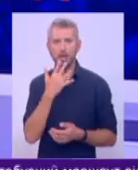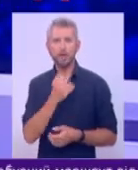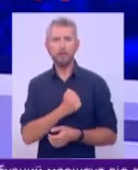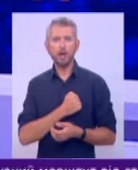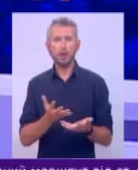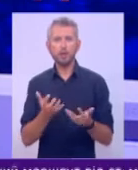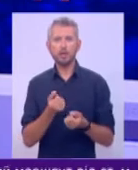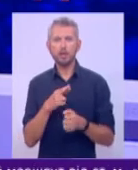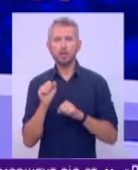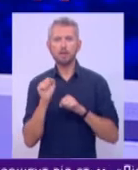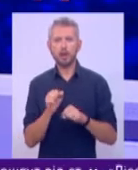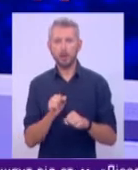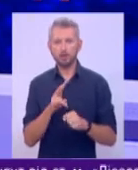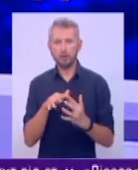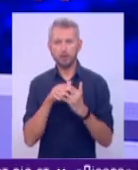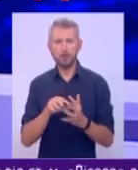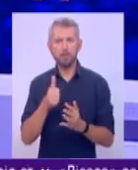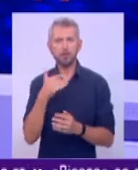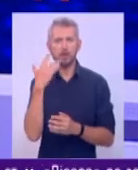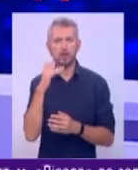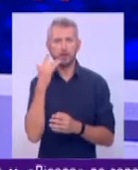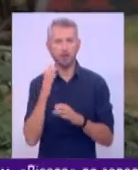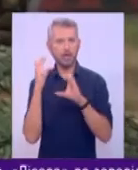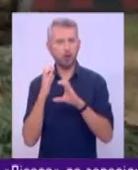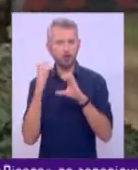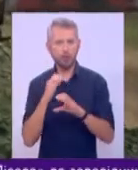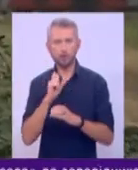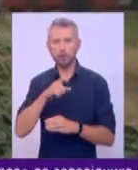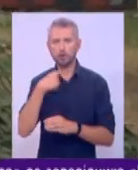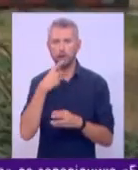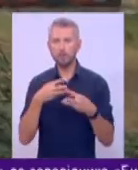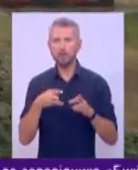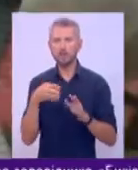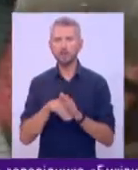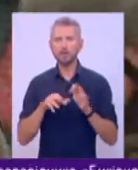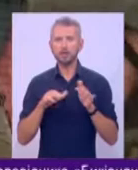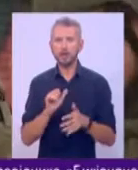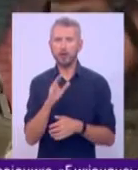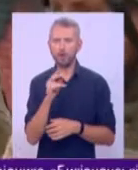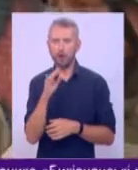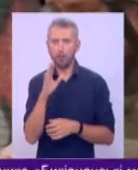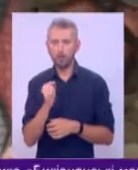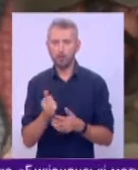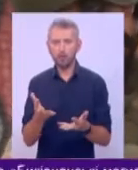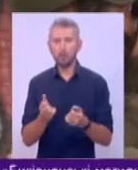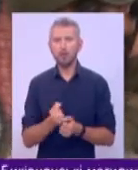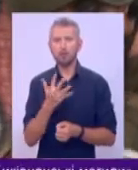Нацгвардія отримала для захисту на передовій перші американські гранатомети. За словами міністра внутрішніх справ Арсена Авакова,